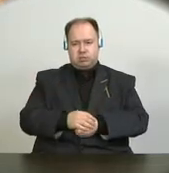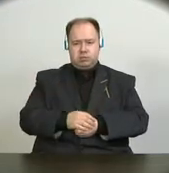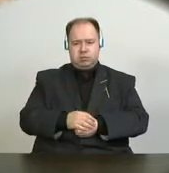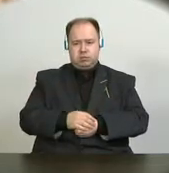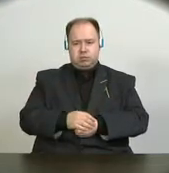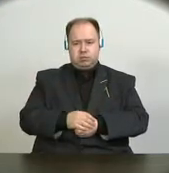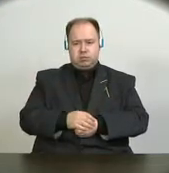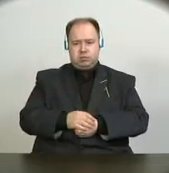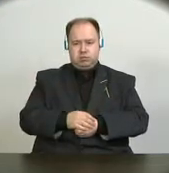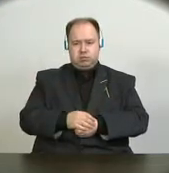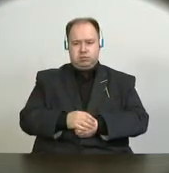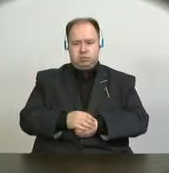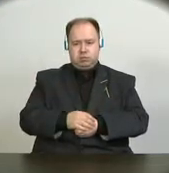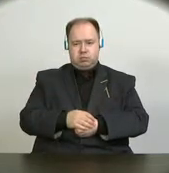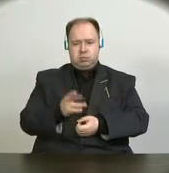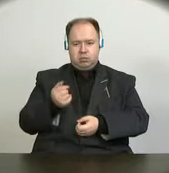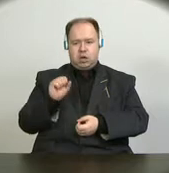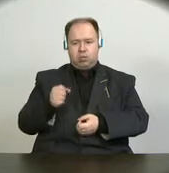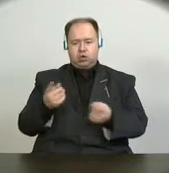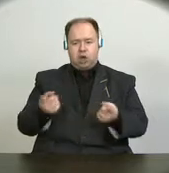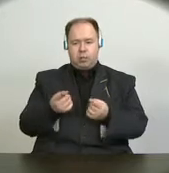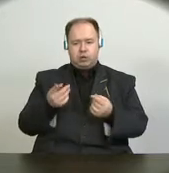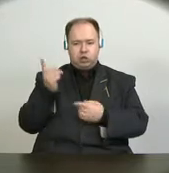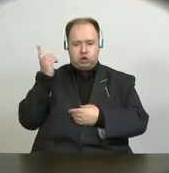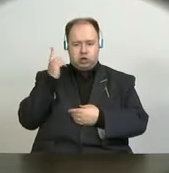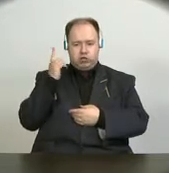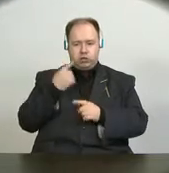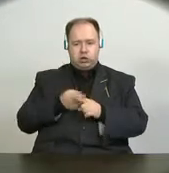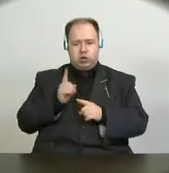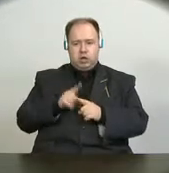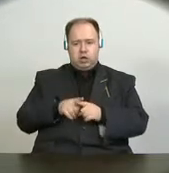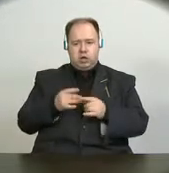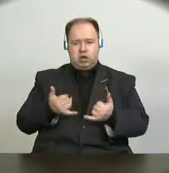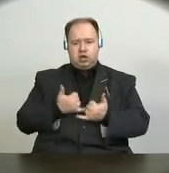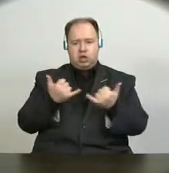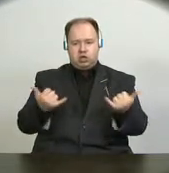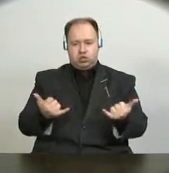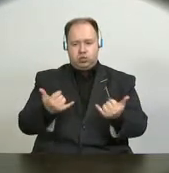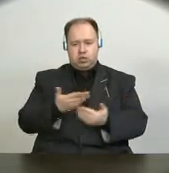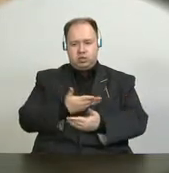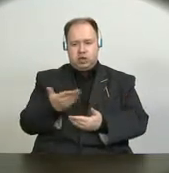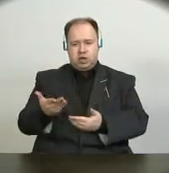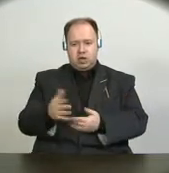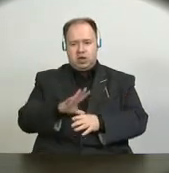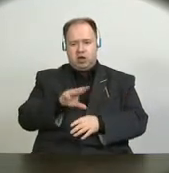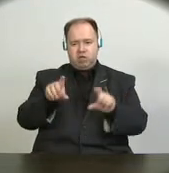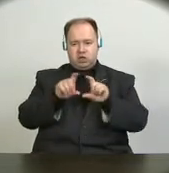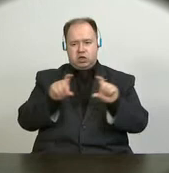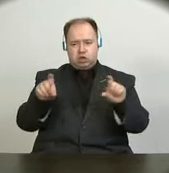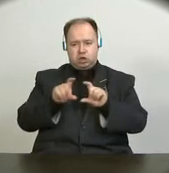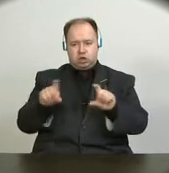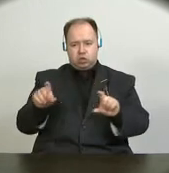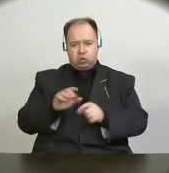обычным то это уже доступна по сути для всех школ для всех университетов